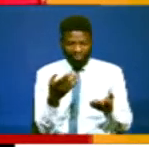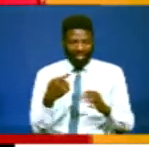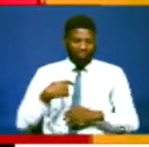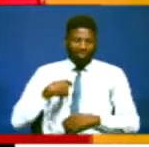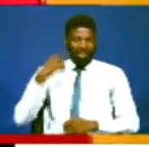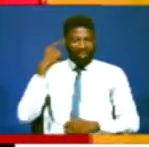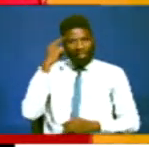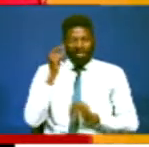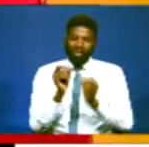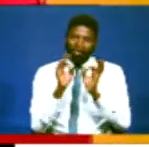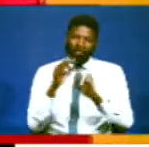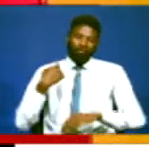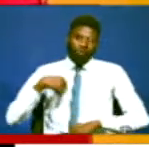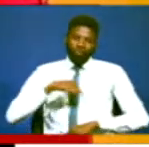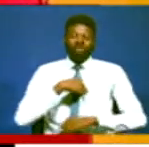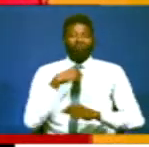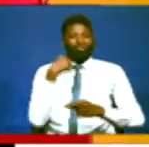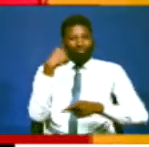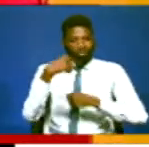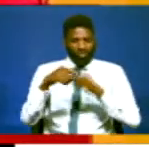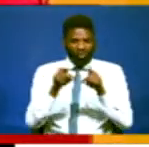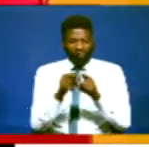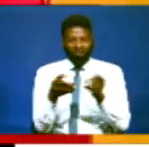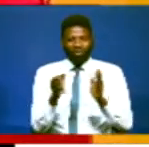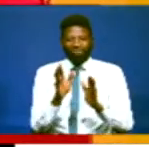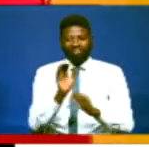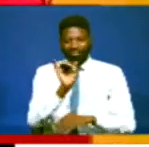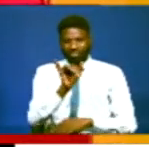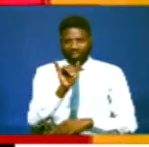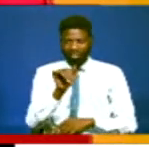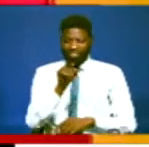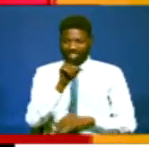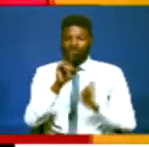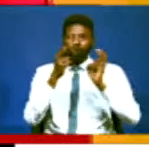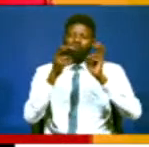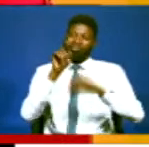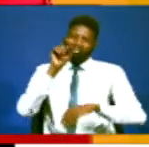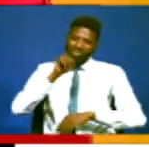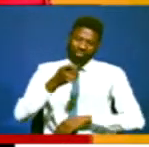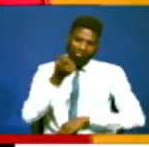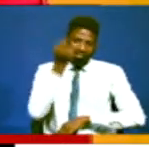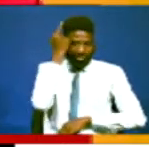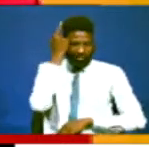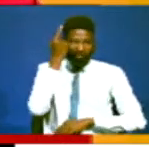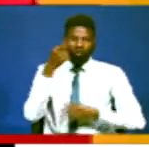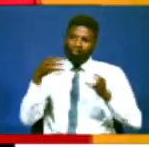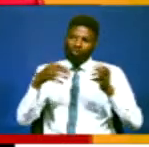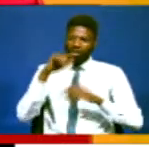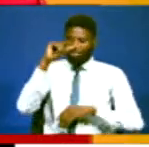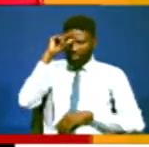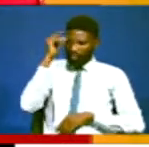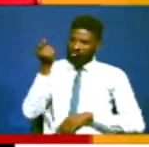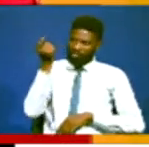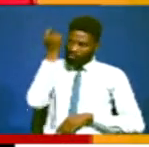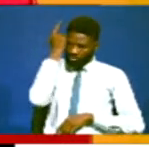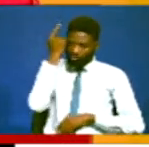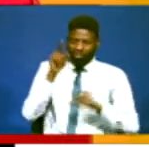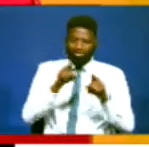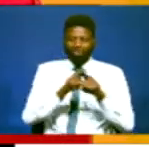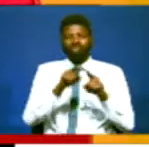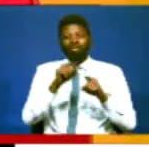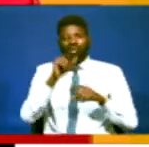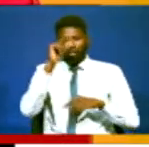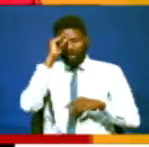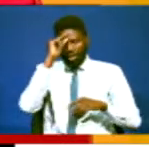tukisonga hivi mambo haya yapaswa kueleweka kwa serikali. serikali yenyewe itembee shuleni, waziri wa elimu